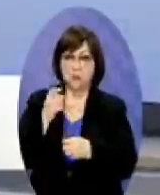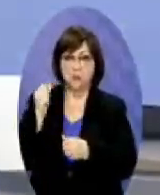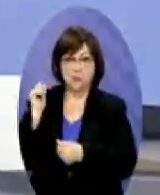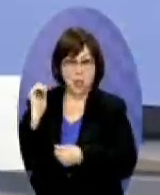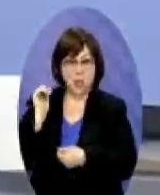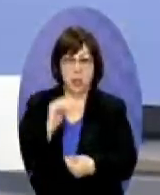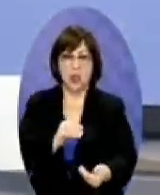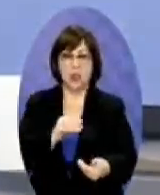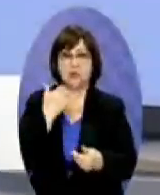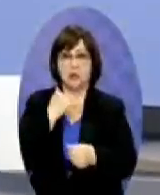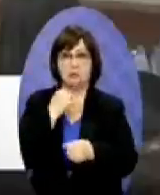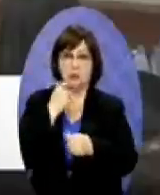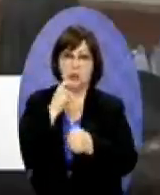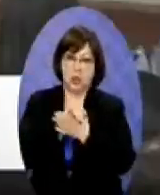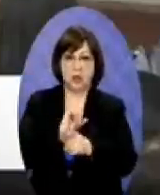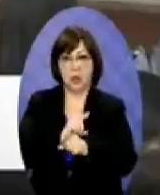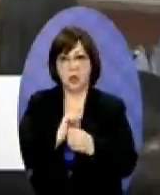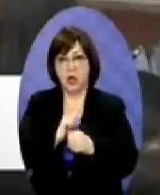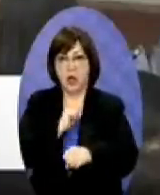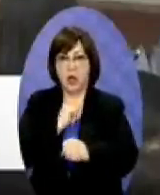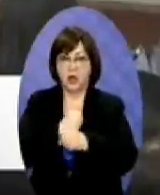хөдөрсөн ихэлсэн ажлууд нилээд бий. Энэ